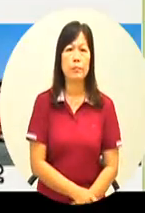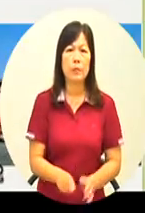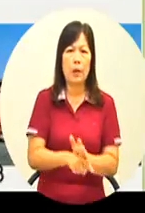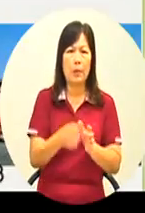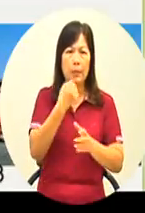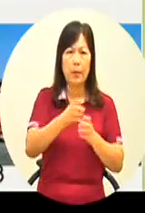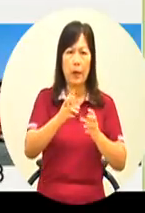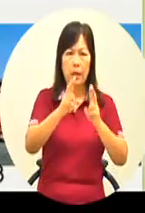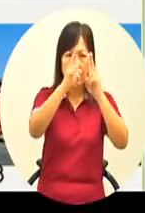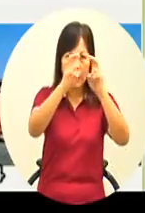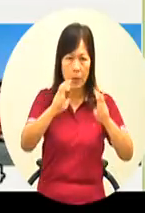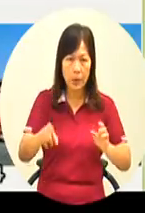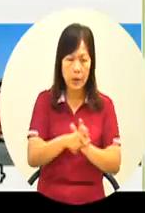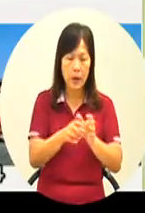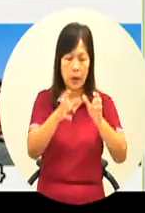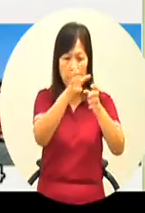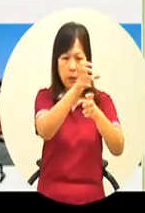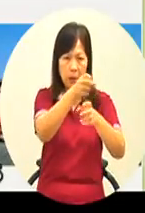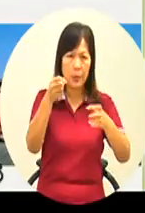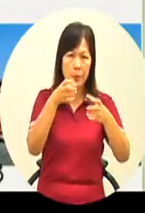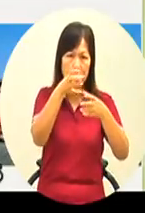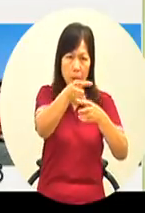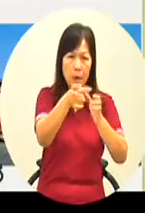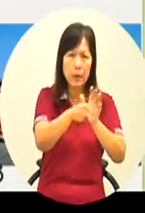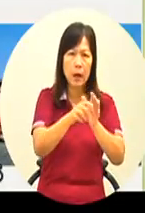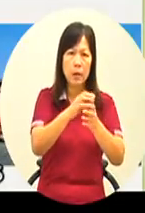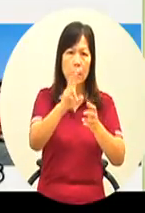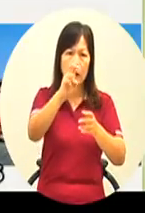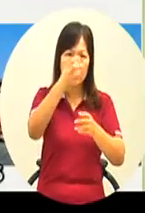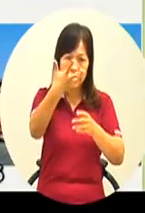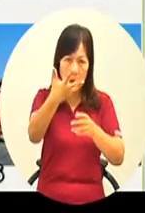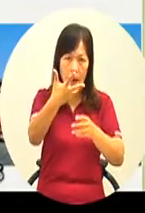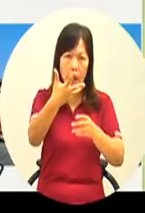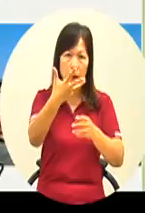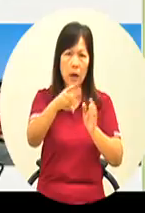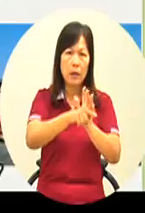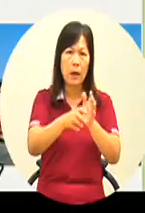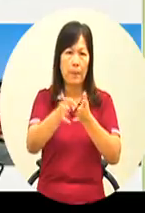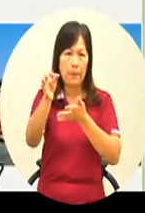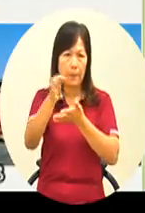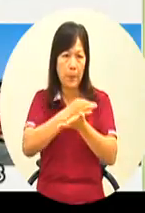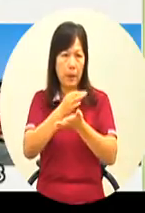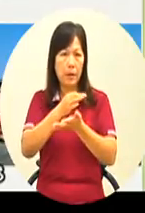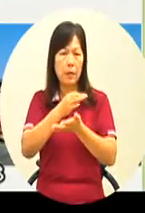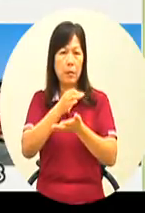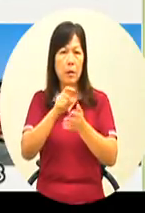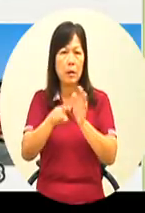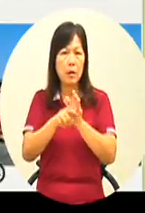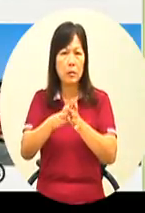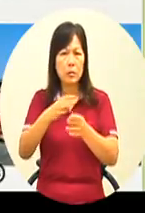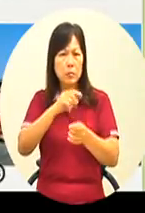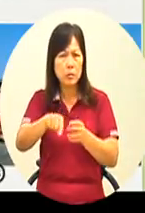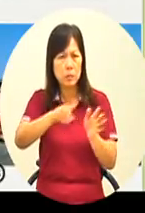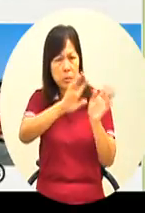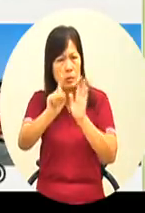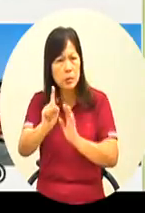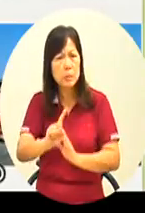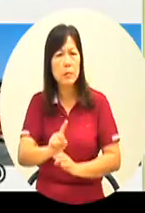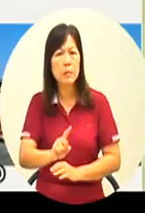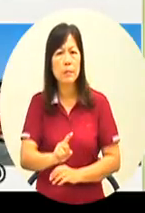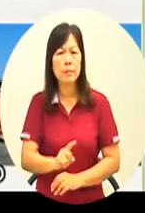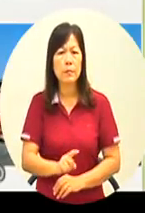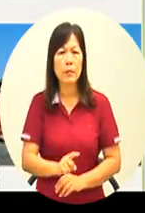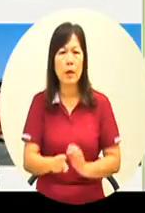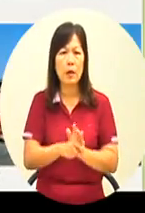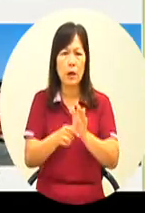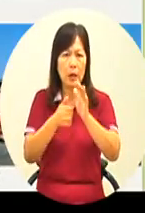的吼，建议哈伊的塔位的经营啊，各用塔位伊卖出去塔位长期未进塔的经营啊。东